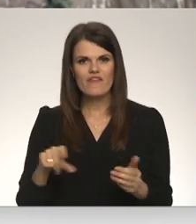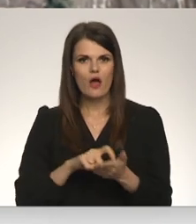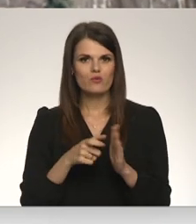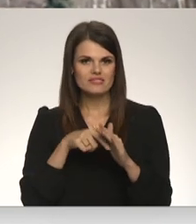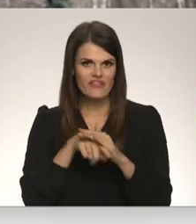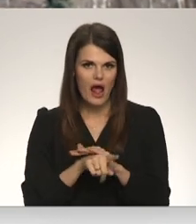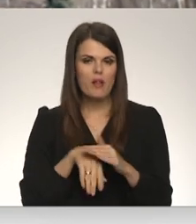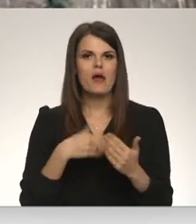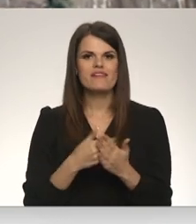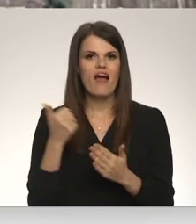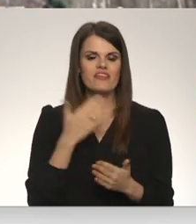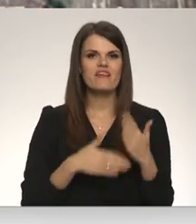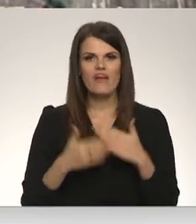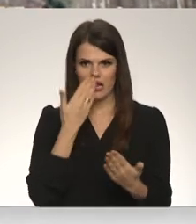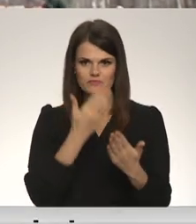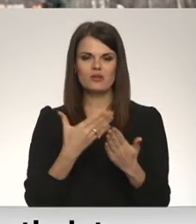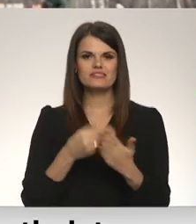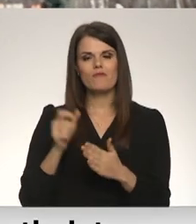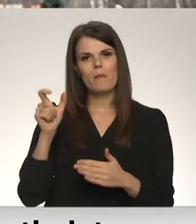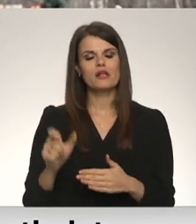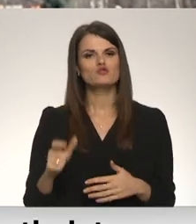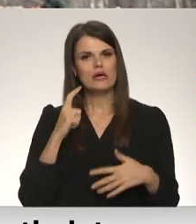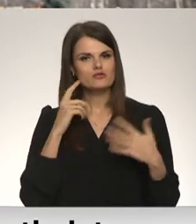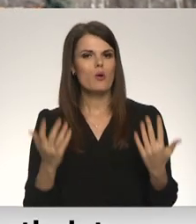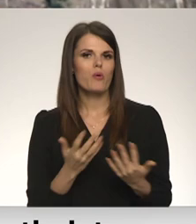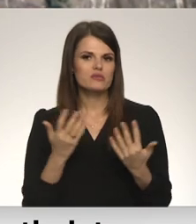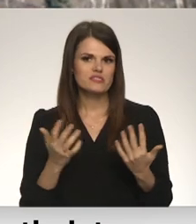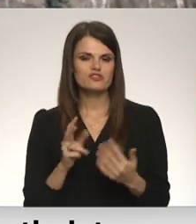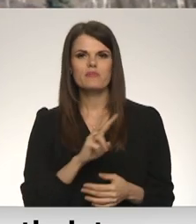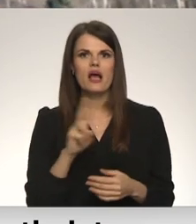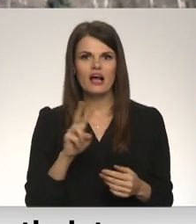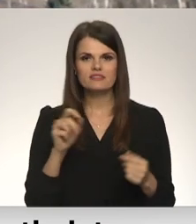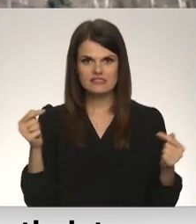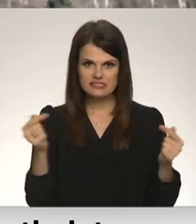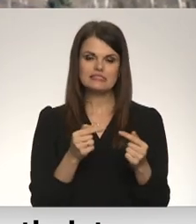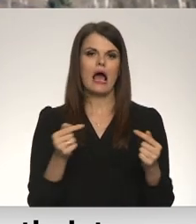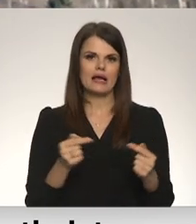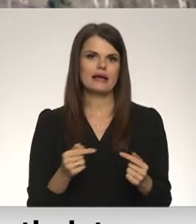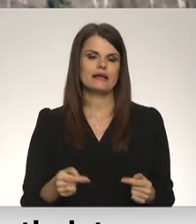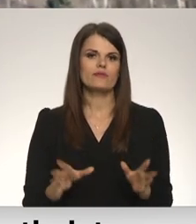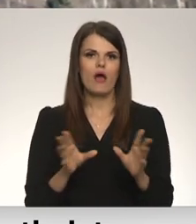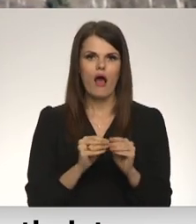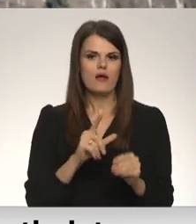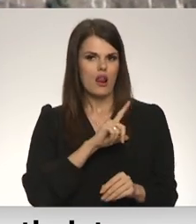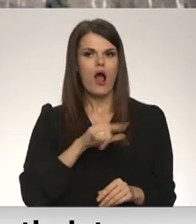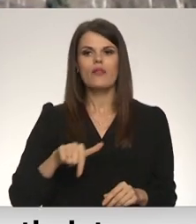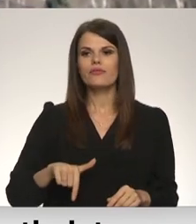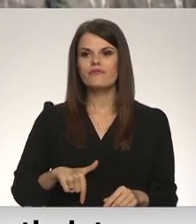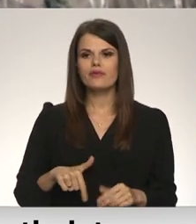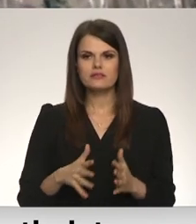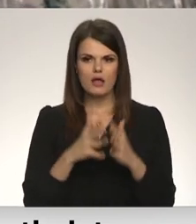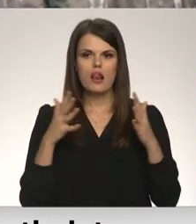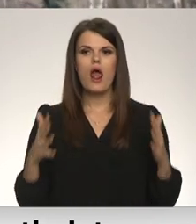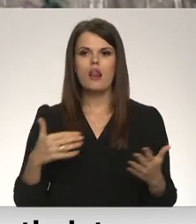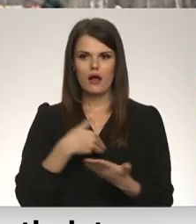paust savu pilsonisku pozīciju, kas sakrit ar Latvijas